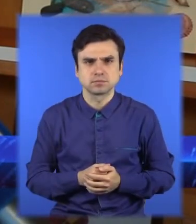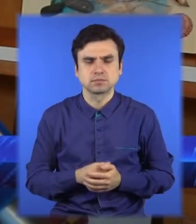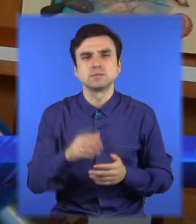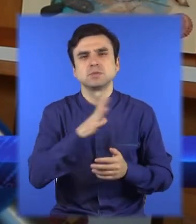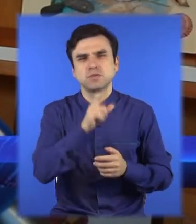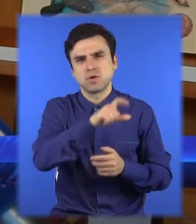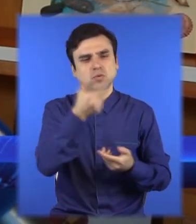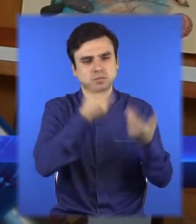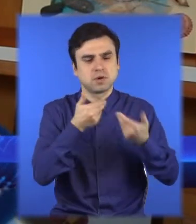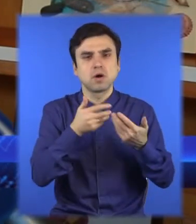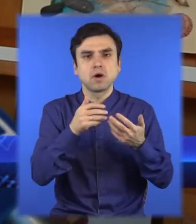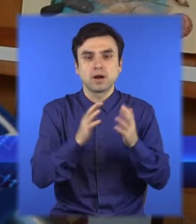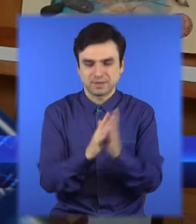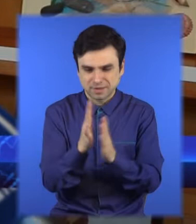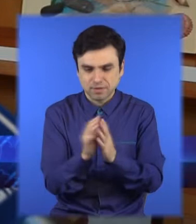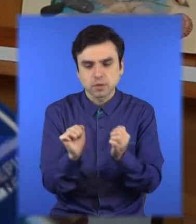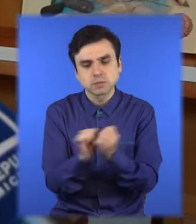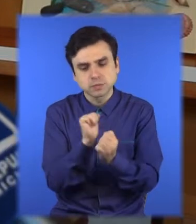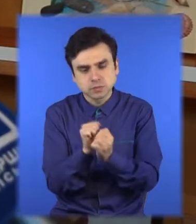как правильно засушить растения, как